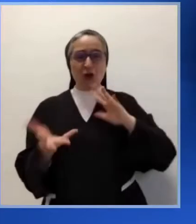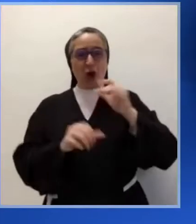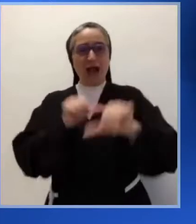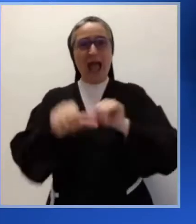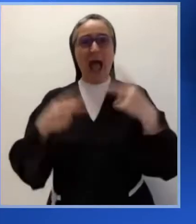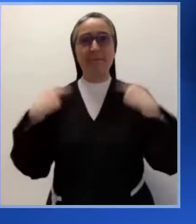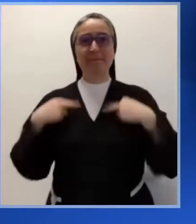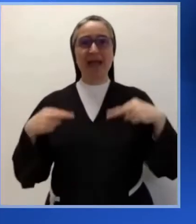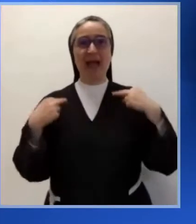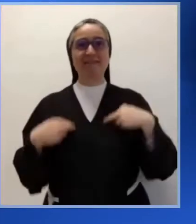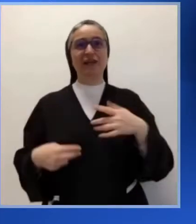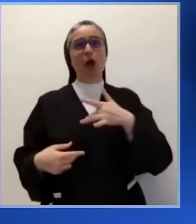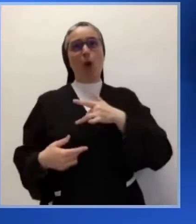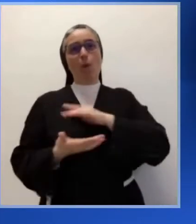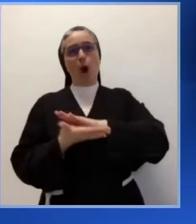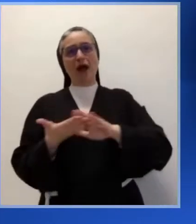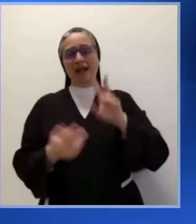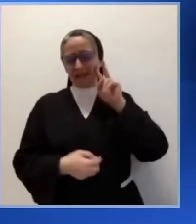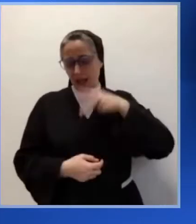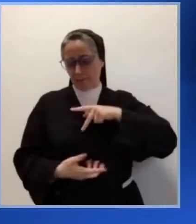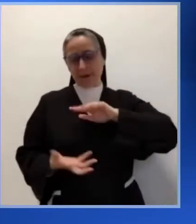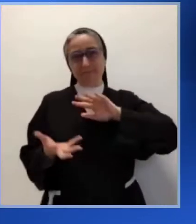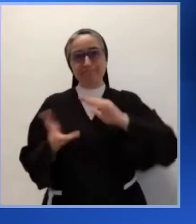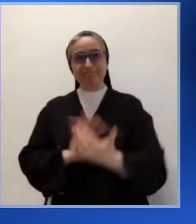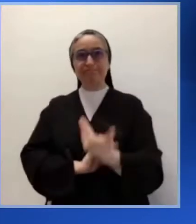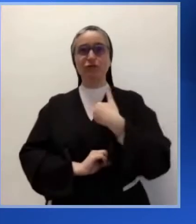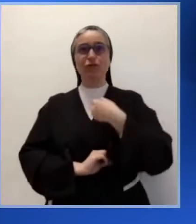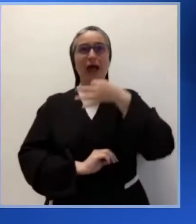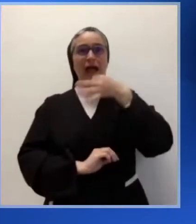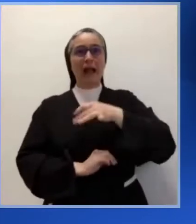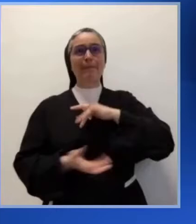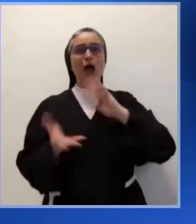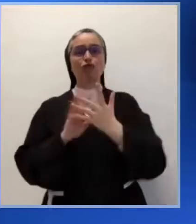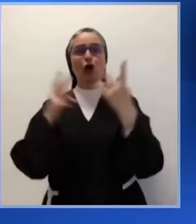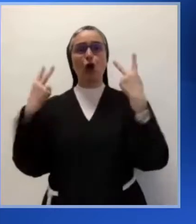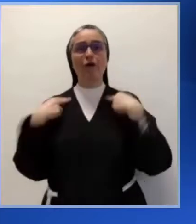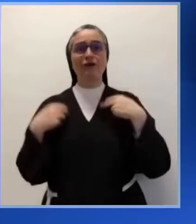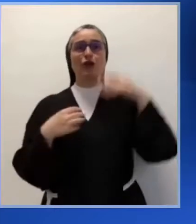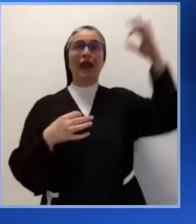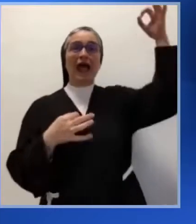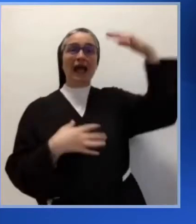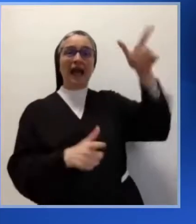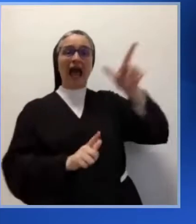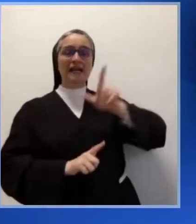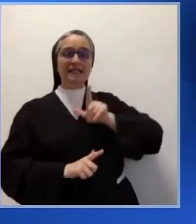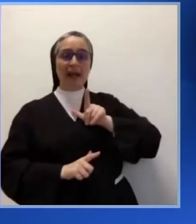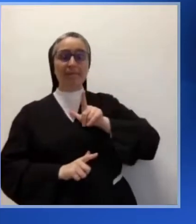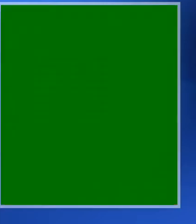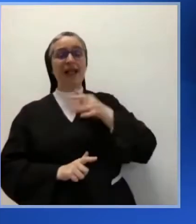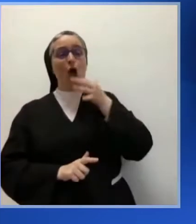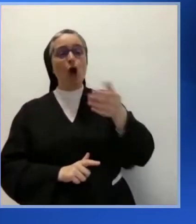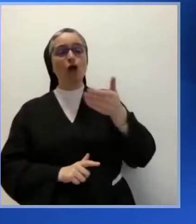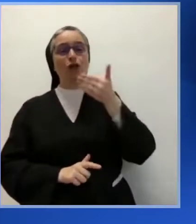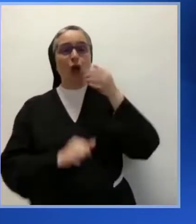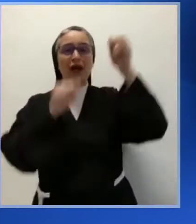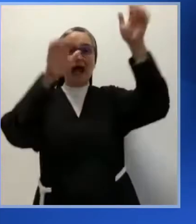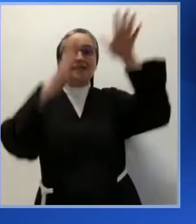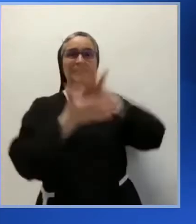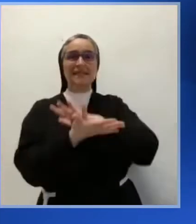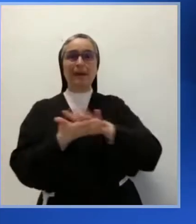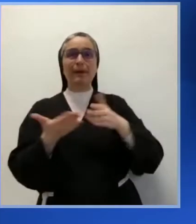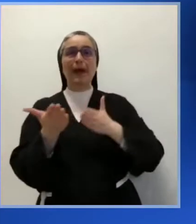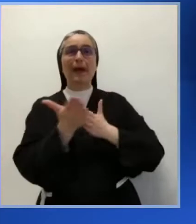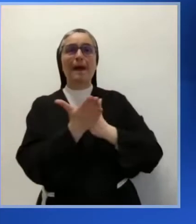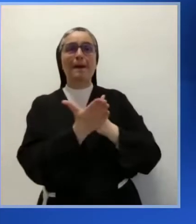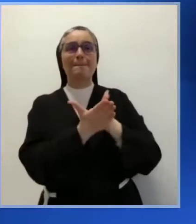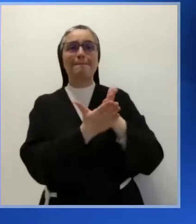penitens, et emendationem vitae, gratiam et consolationem Sancti Spiritus, et finalem perseverantiam in bonem